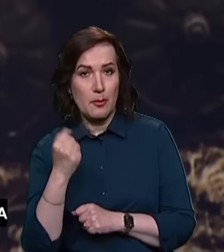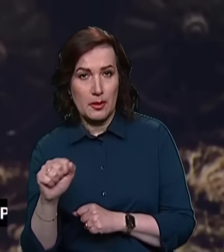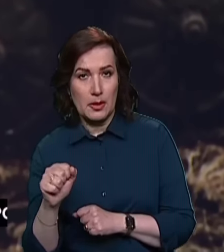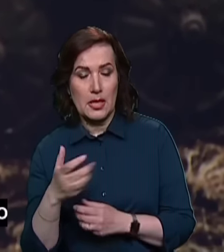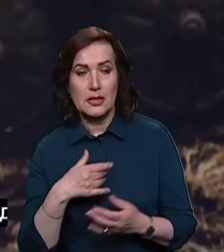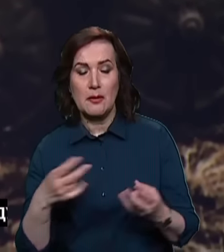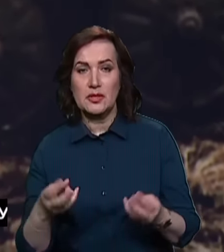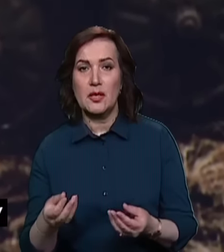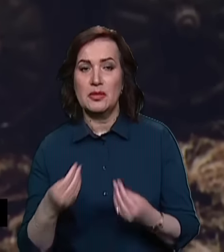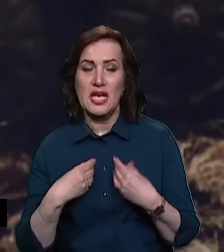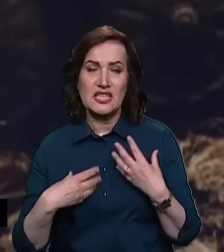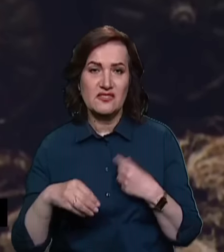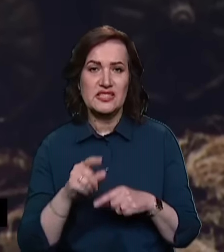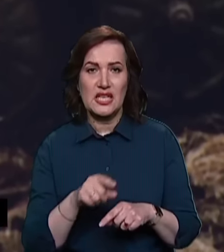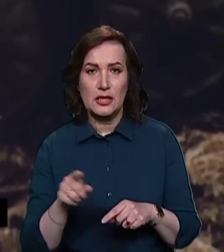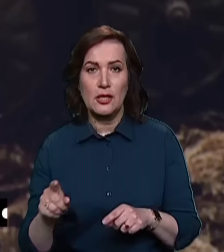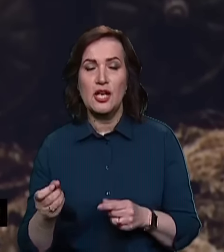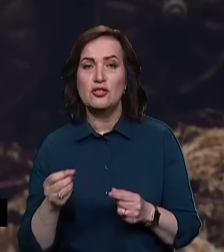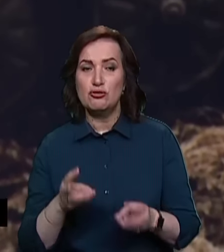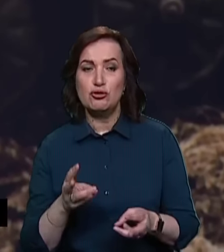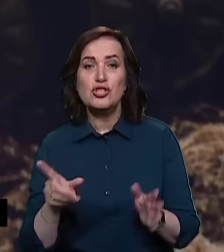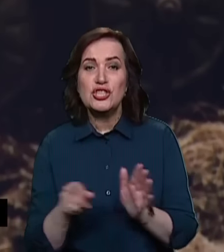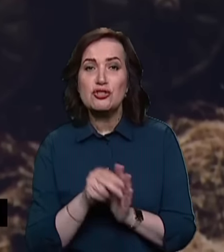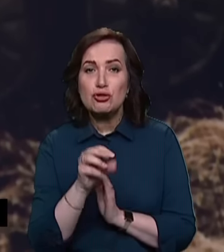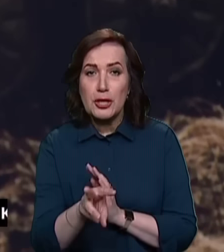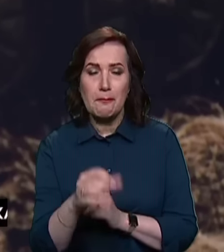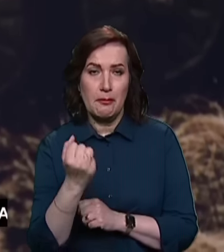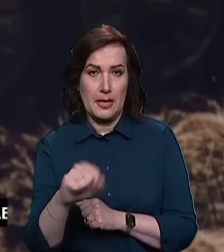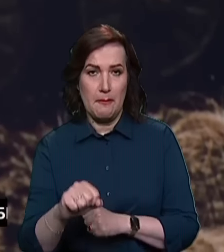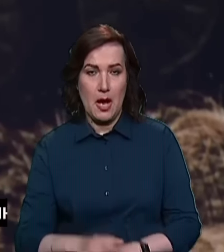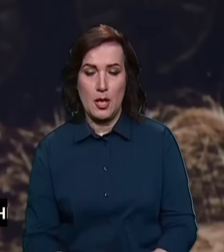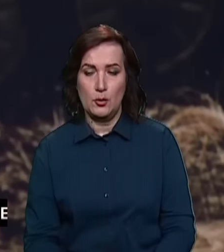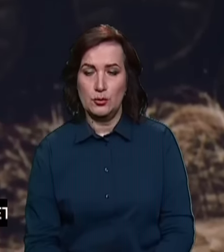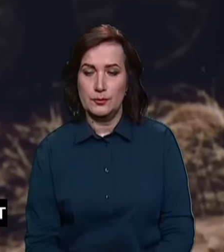перемогла, нам треба дати все те, з чим перемагають.